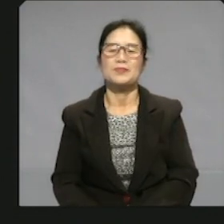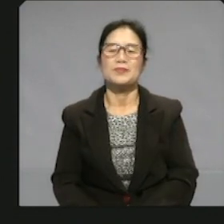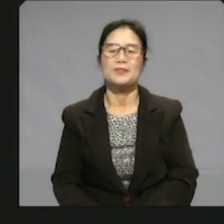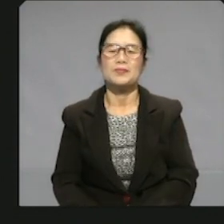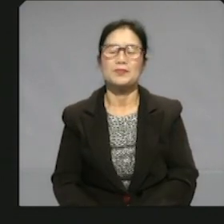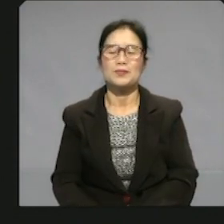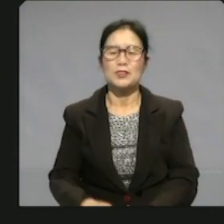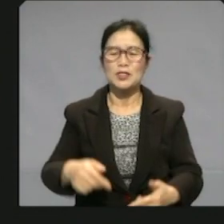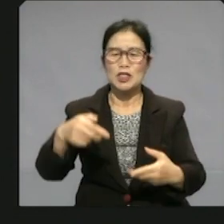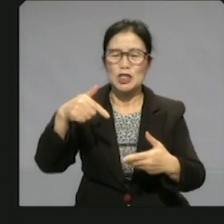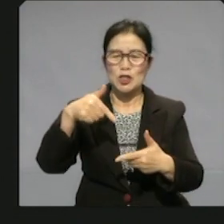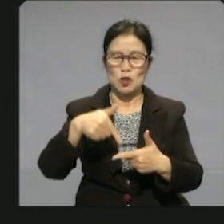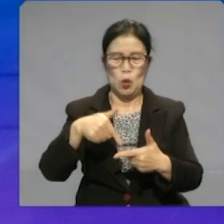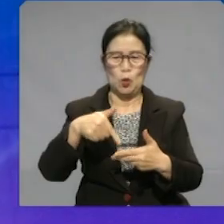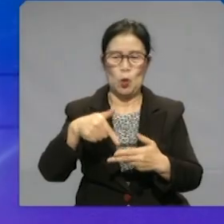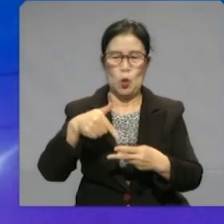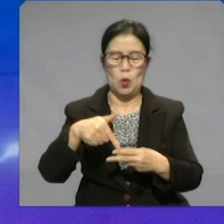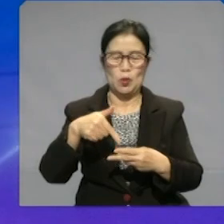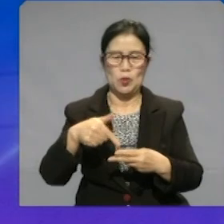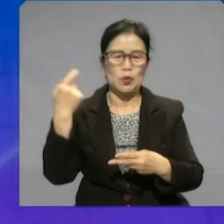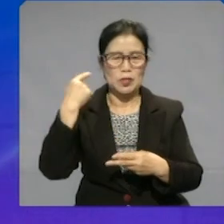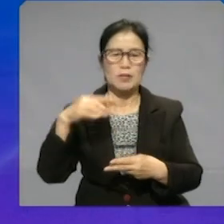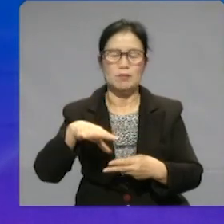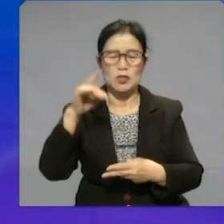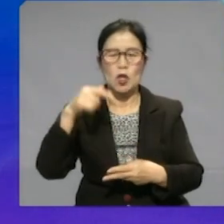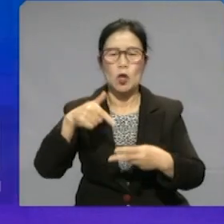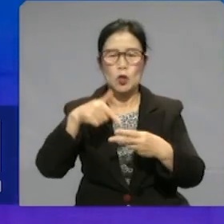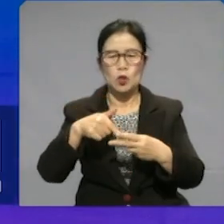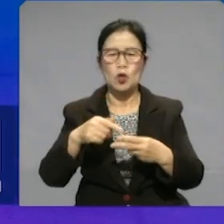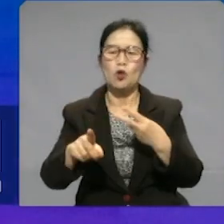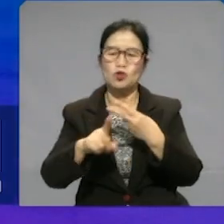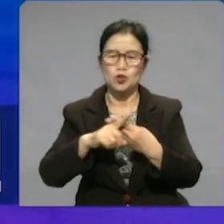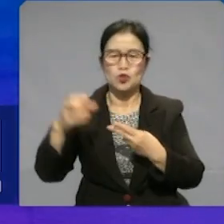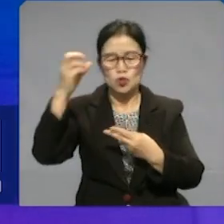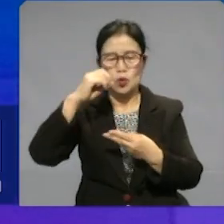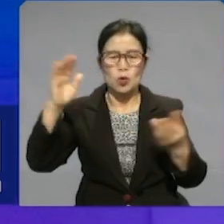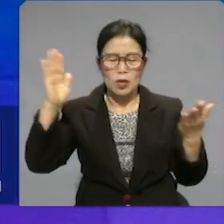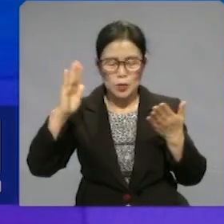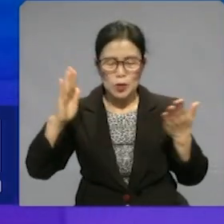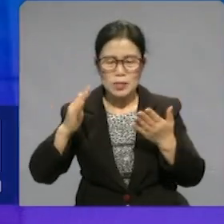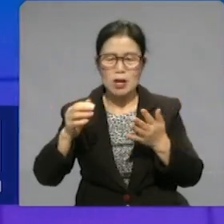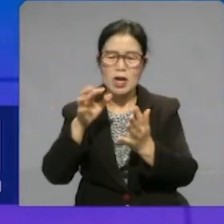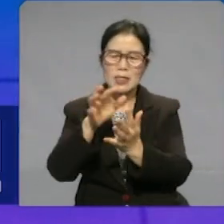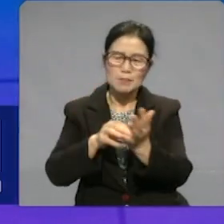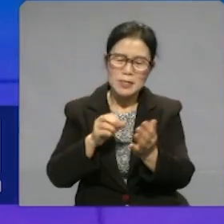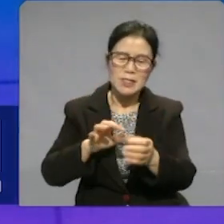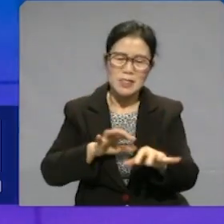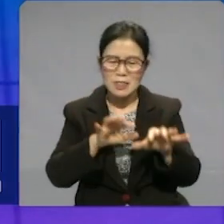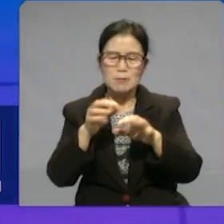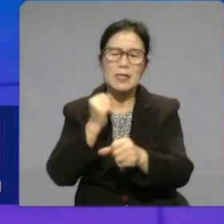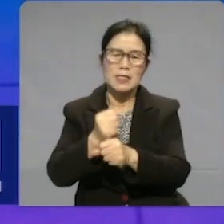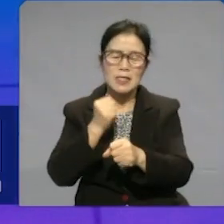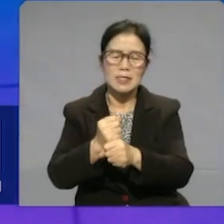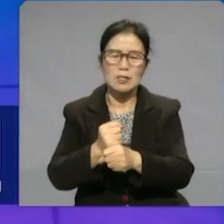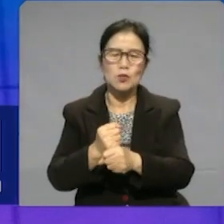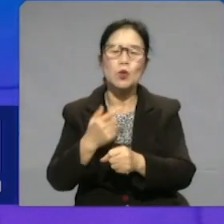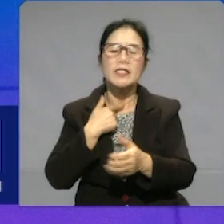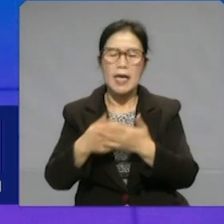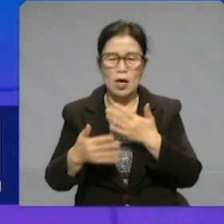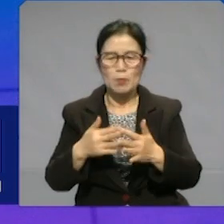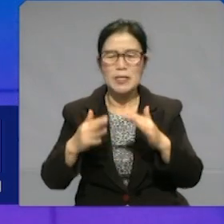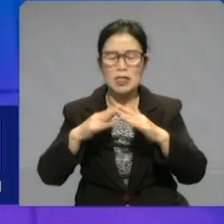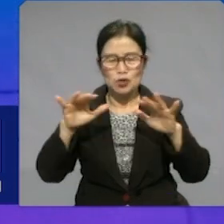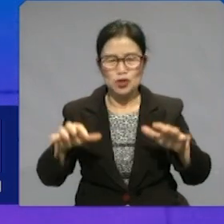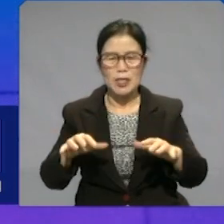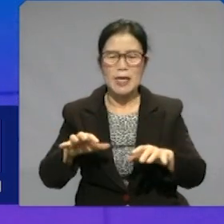네, 교동도 소식부터 들어보겠습니다. 교동 중고등학교에서 김치 만들기 체험과 함께 지역의 이웃들에게